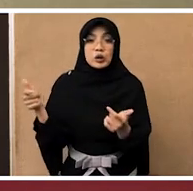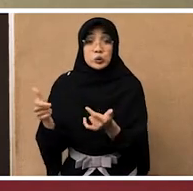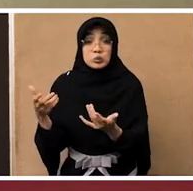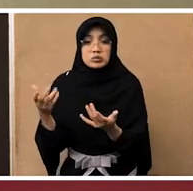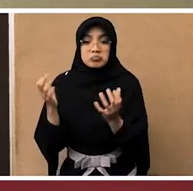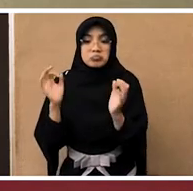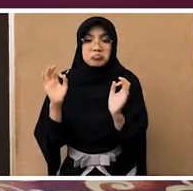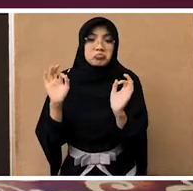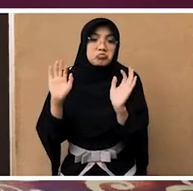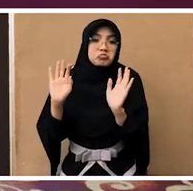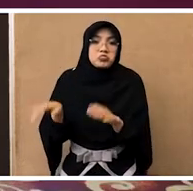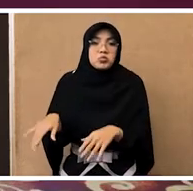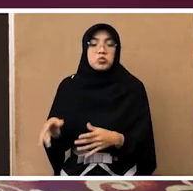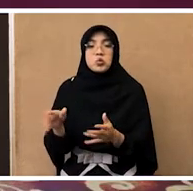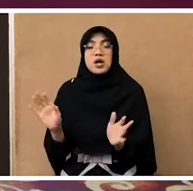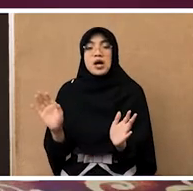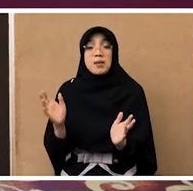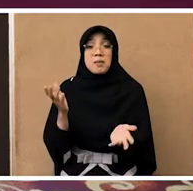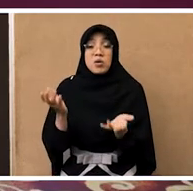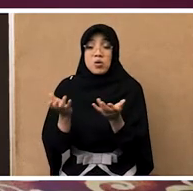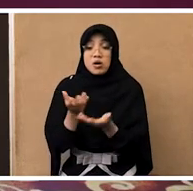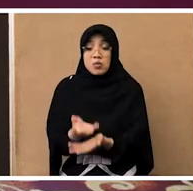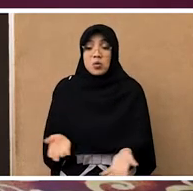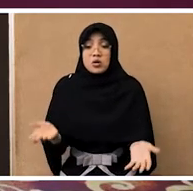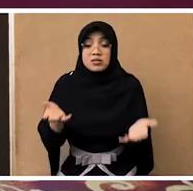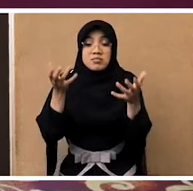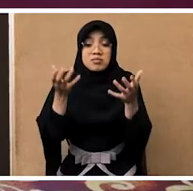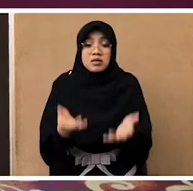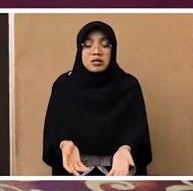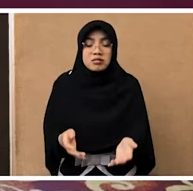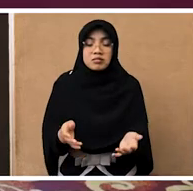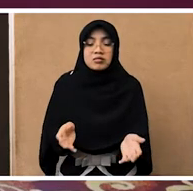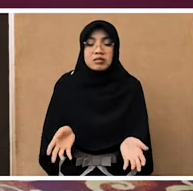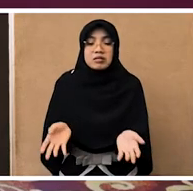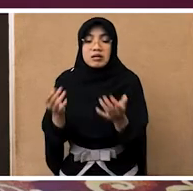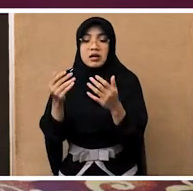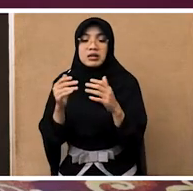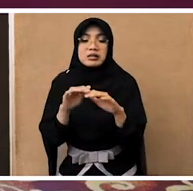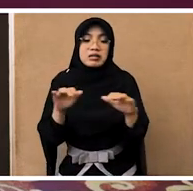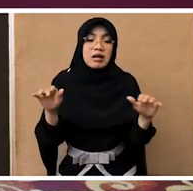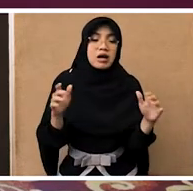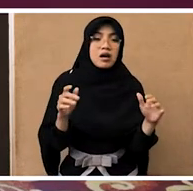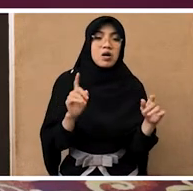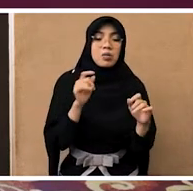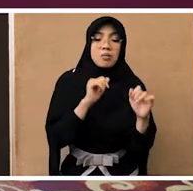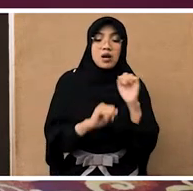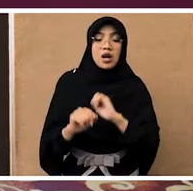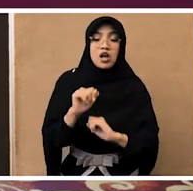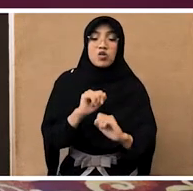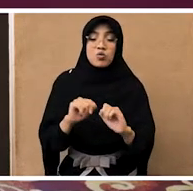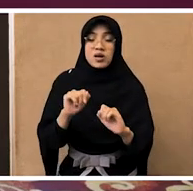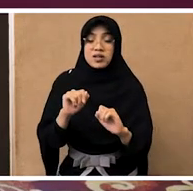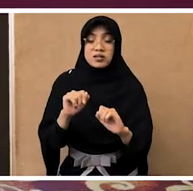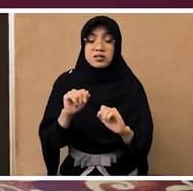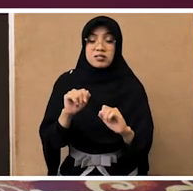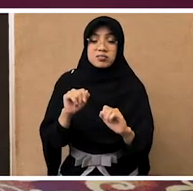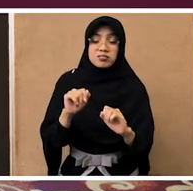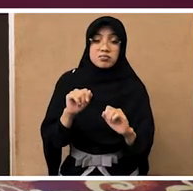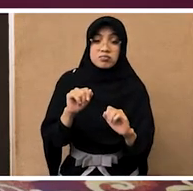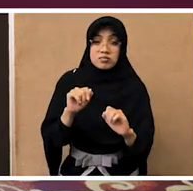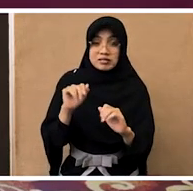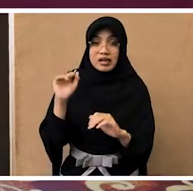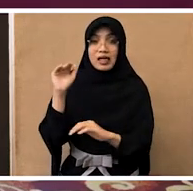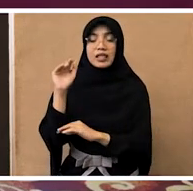ya sudah mau itu kondisinya berat sedang intinya ketika kemudian dia sedang melakukan itu dan kondisi